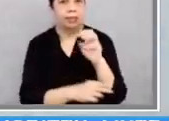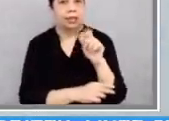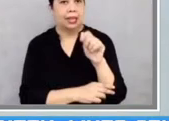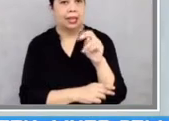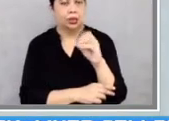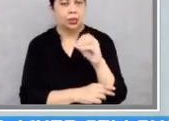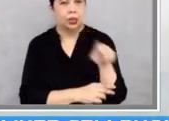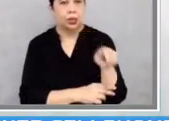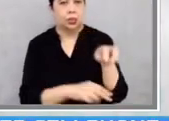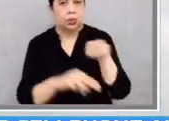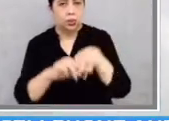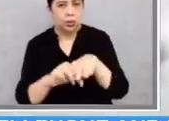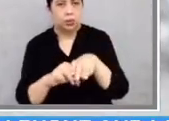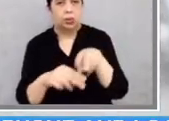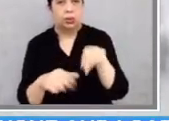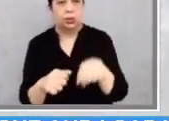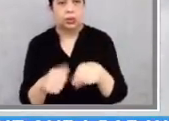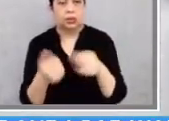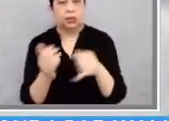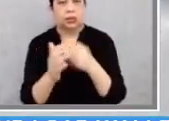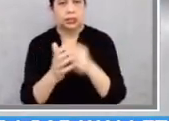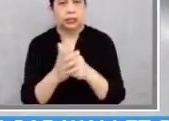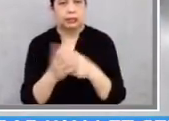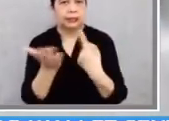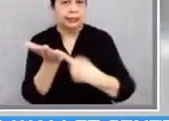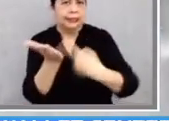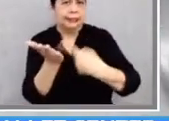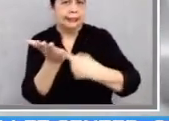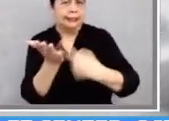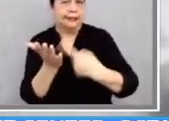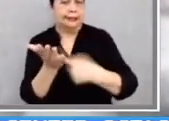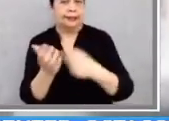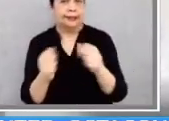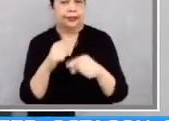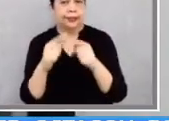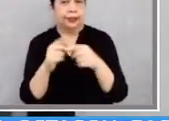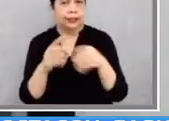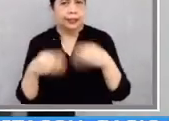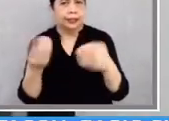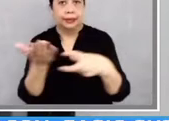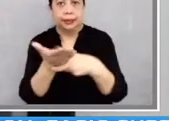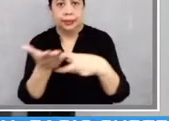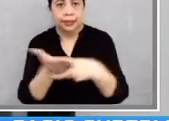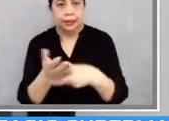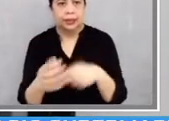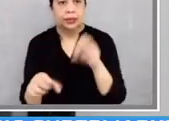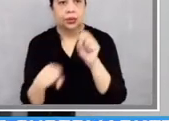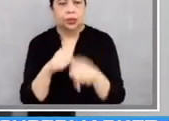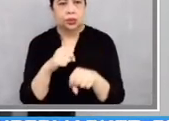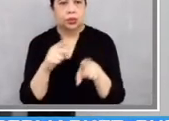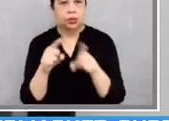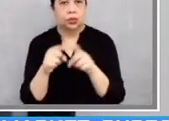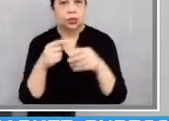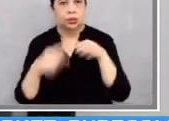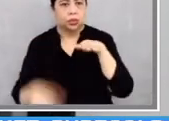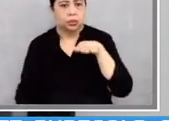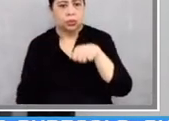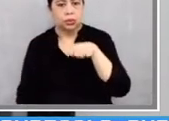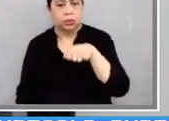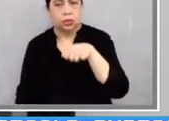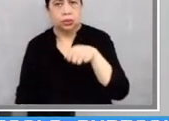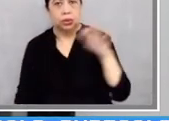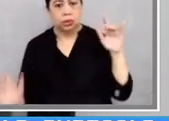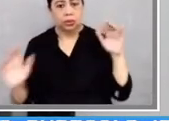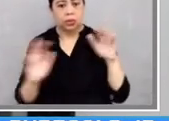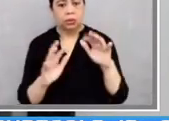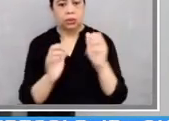sa bumper ng jeep. Nakikipagtalo pa raw ang jeep ni driver nang tinitikitan niya. Kaya nung inaabante-abante niya, naglapitan na yung mga kasama ko